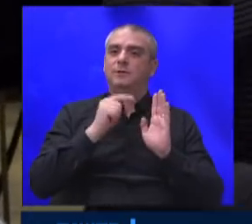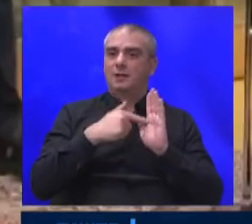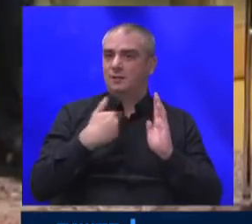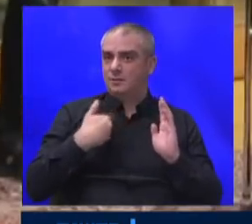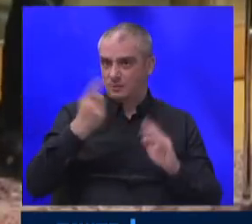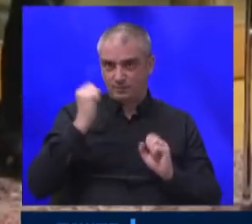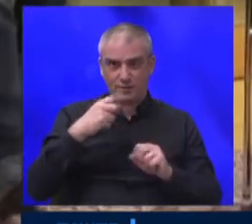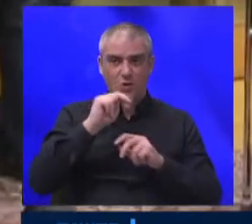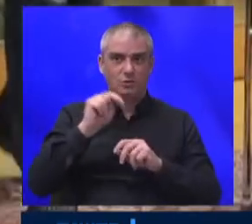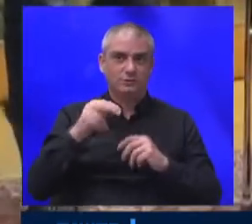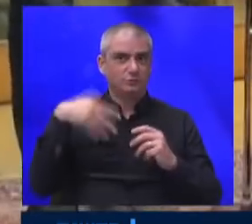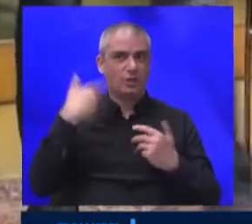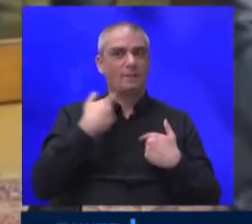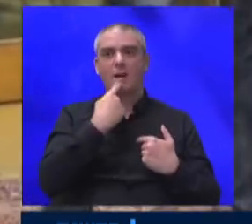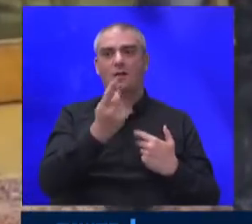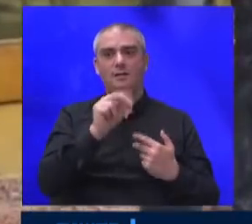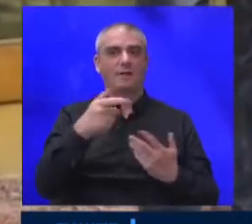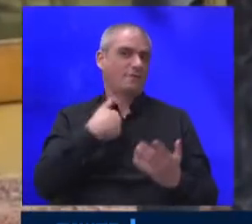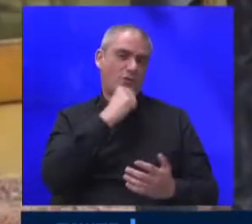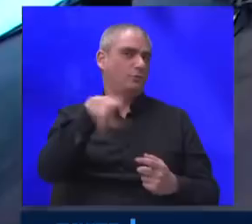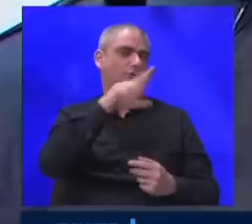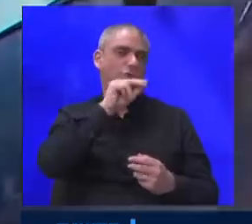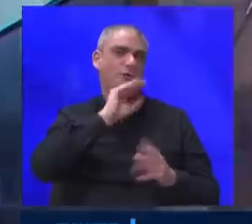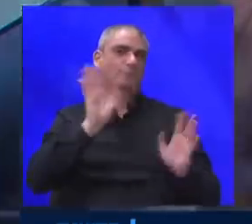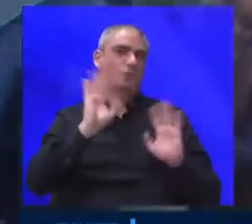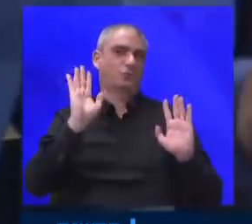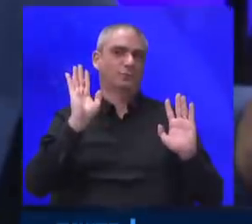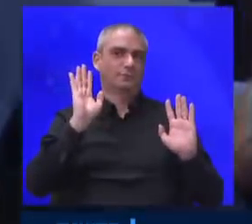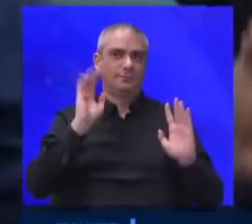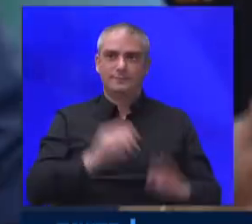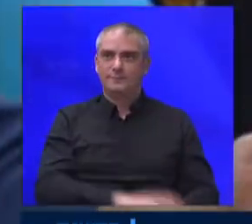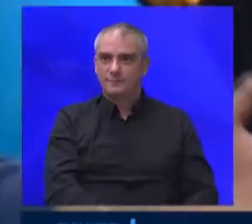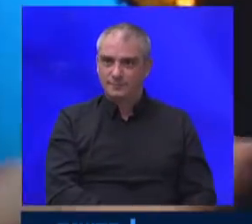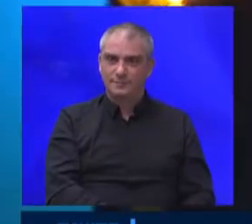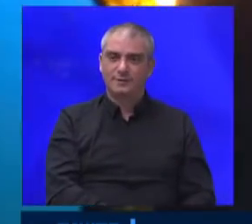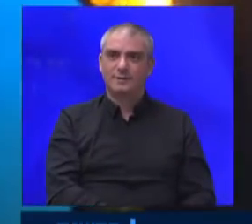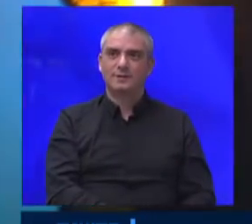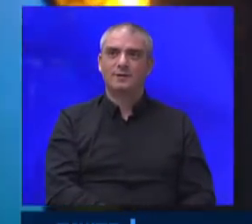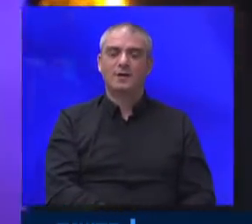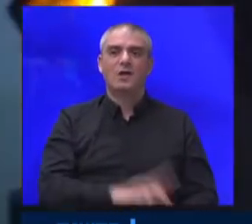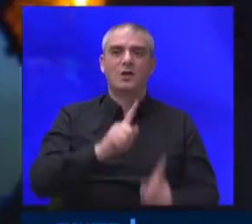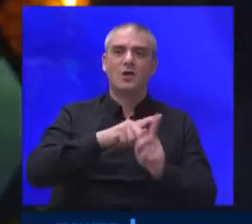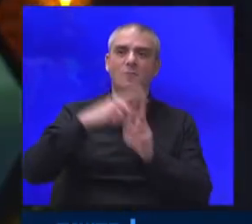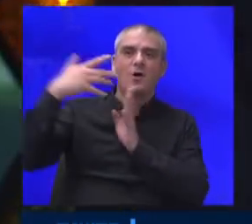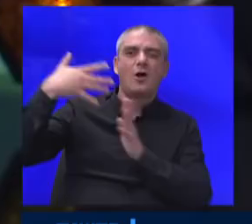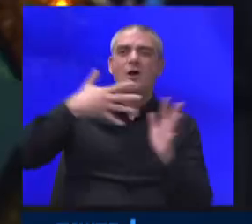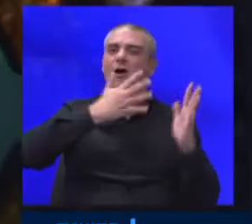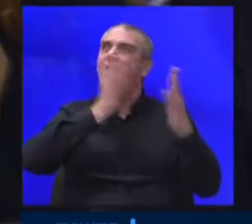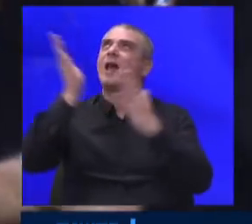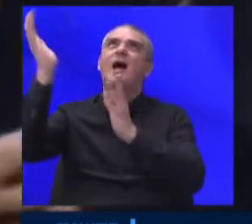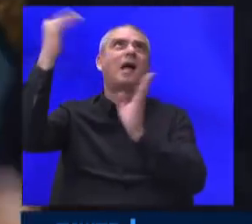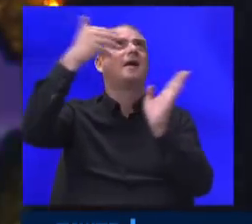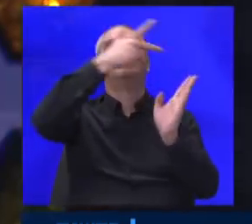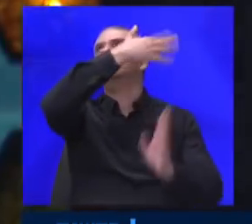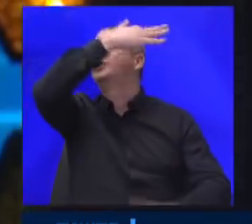לי מה להגיד עליהם, ואני לא רוצה שידברו. כמו שביל חלב שחוצה את